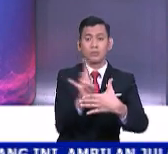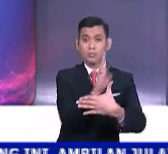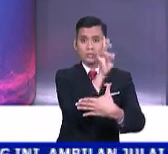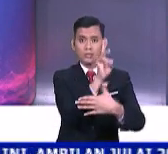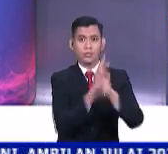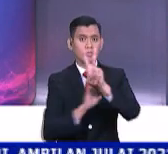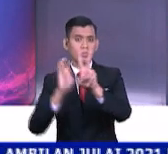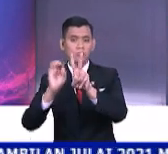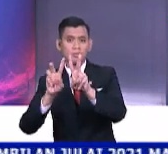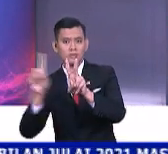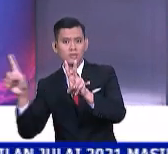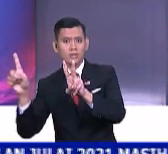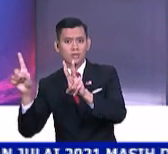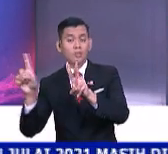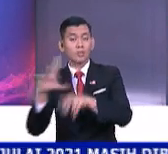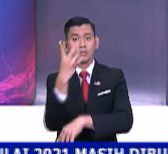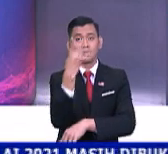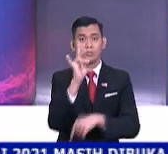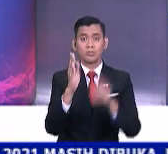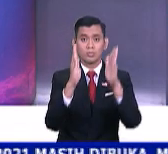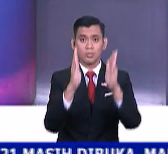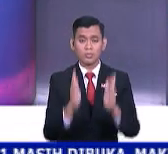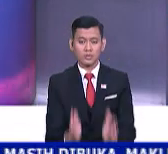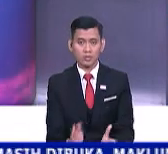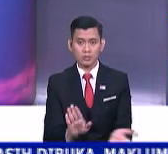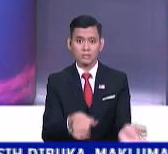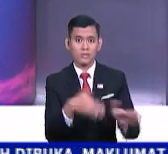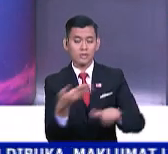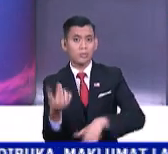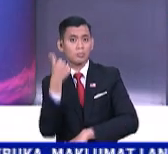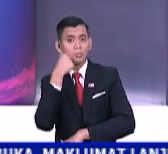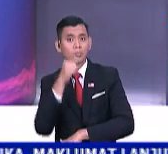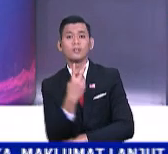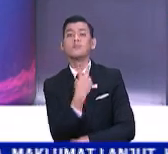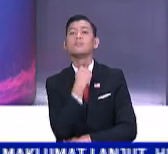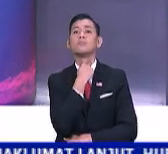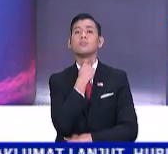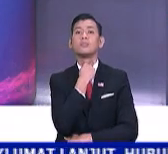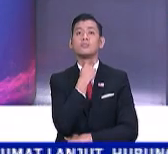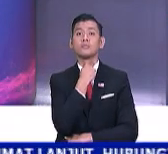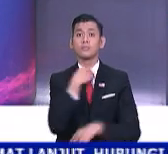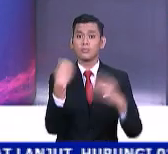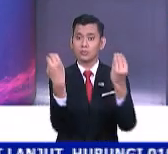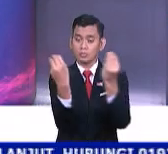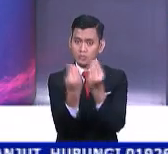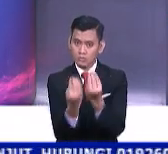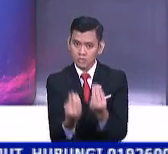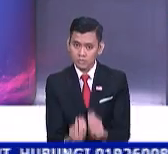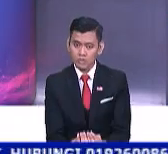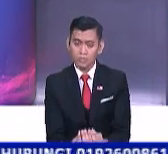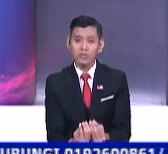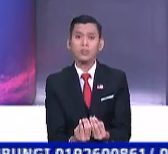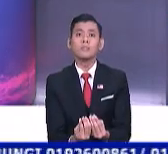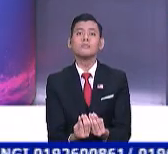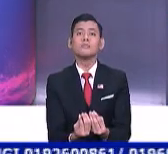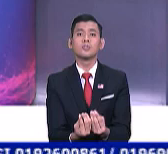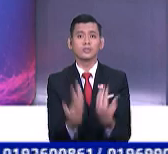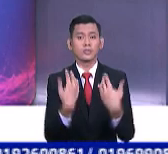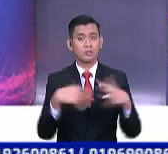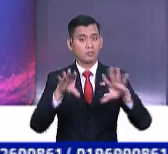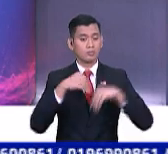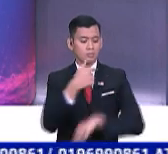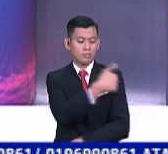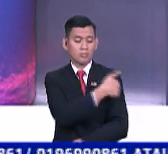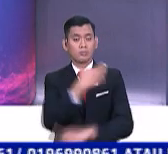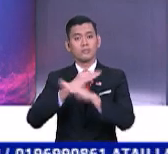iaitu sebanyak 17 kes kematian. Data menunjukkan 2 kes daripada jumlah tersebut telah menerima dos